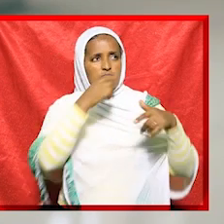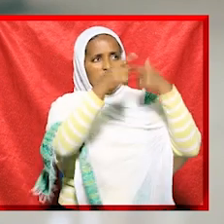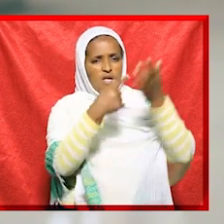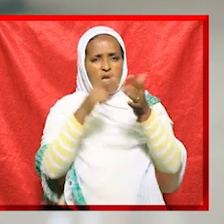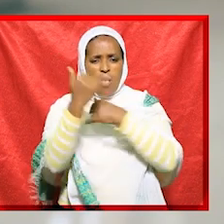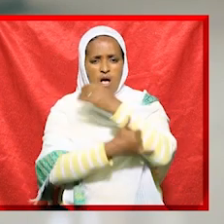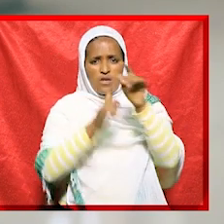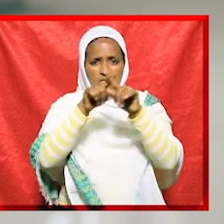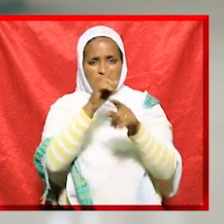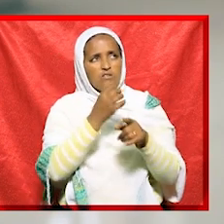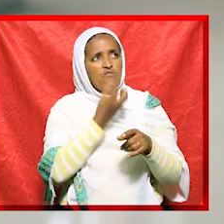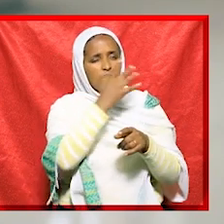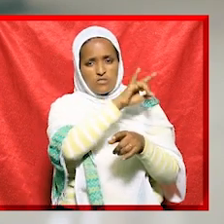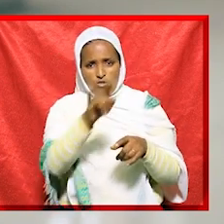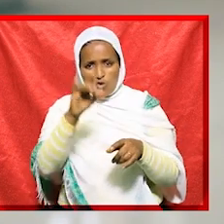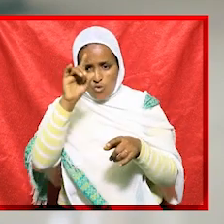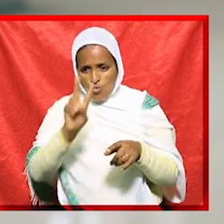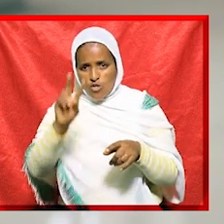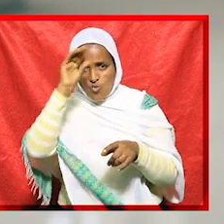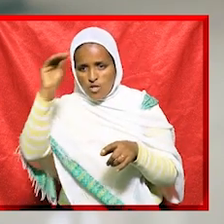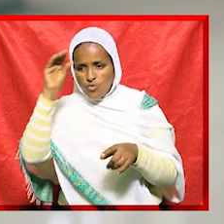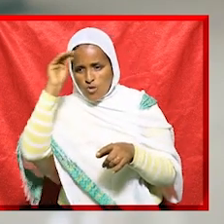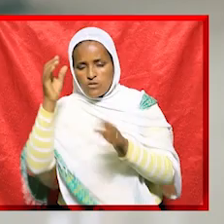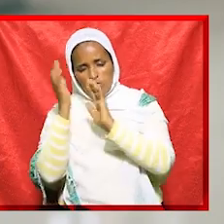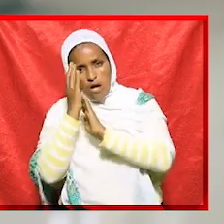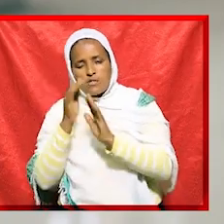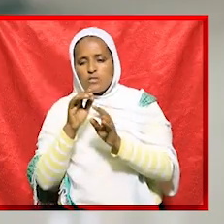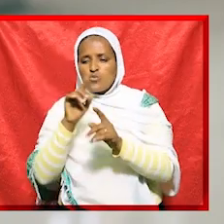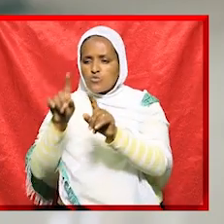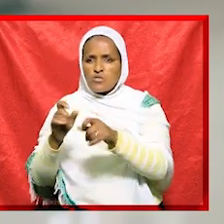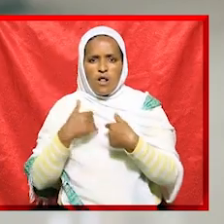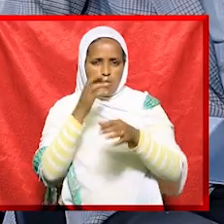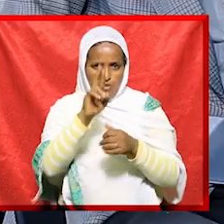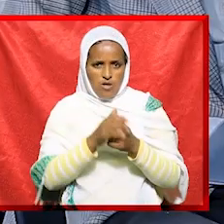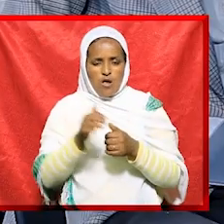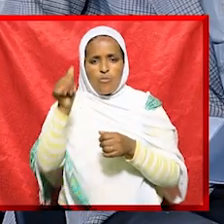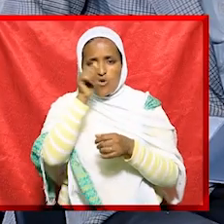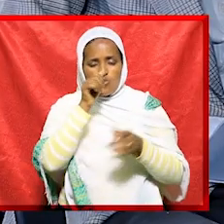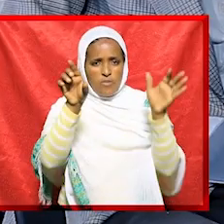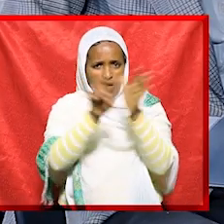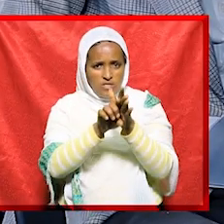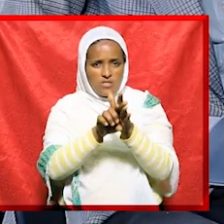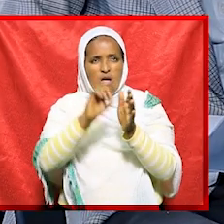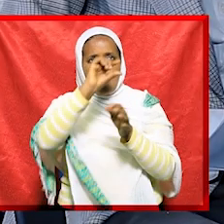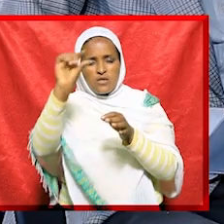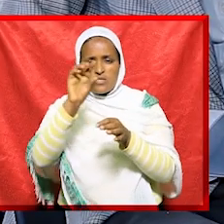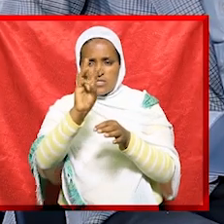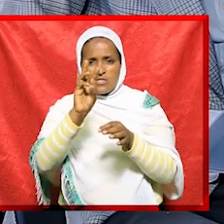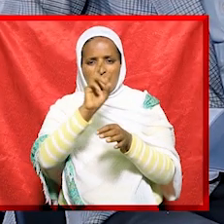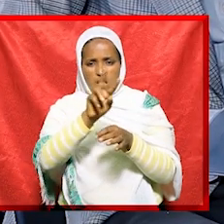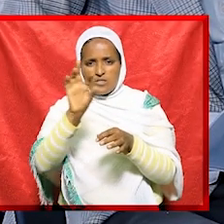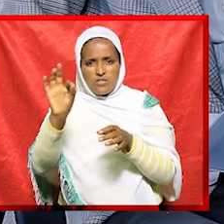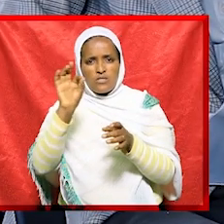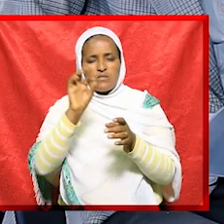የኛ ሀገር ግን አንድ የውጭ ሀገር ዜጋ ሁለት ወንድ ይዞ በሆቴል ሲያደር ቁጥጥር ያደርጋሉ የባህልና ቱሪዝም ሚኒስቴር። በኢትዮጵያ ሕግ አንቀጽ 629